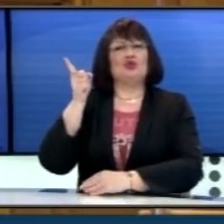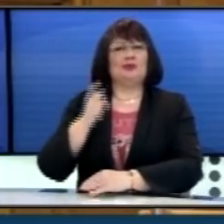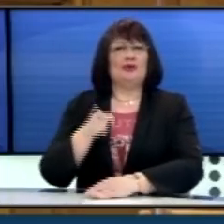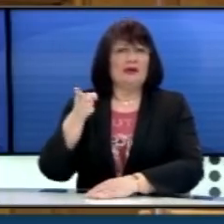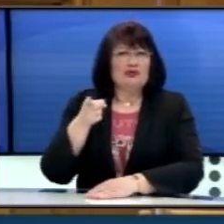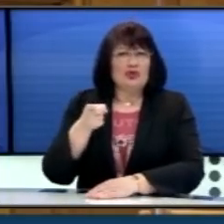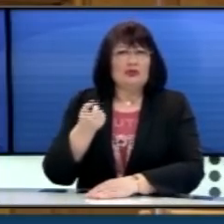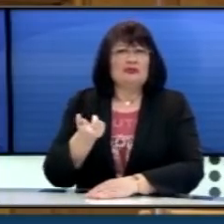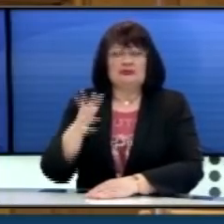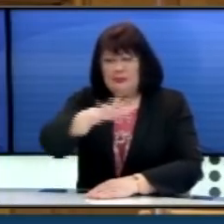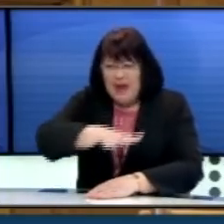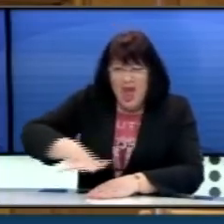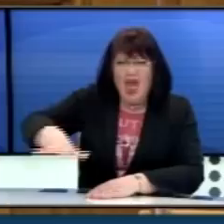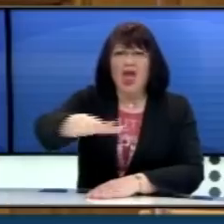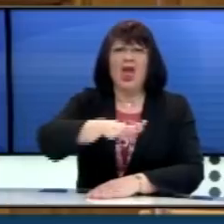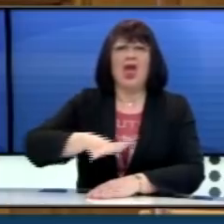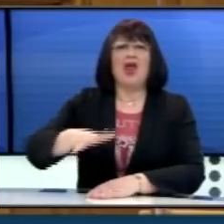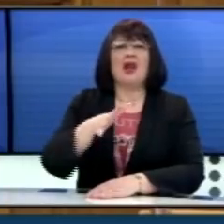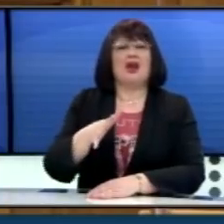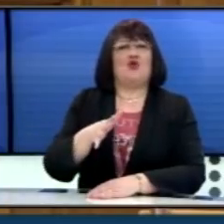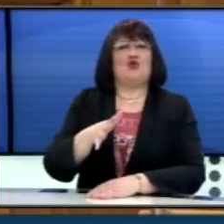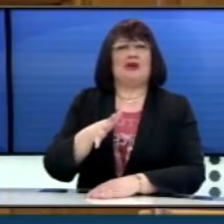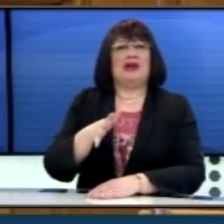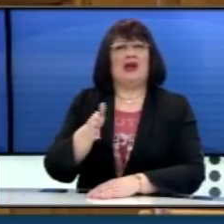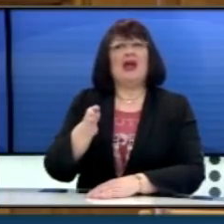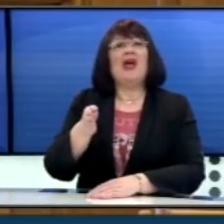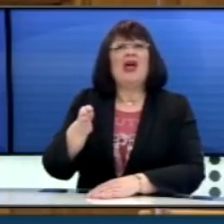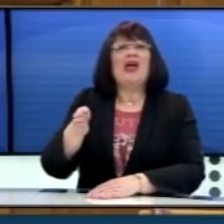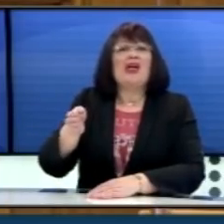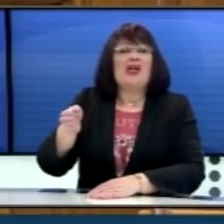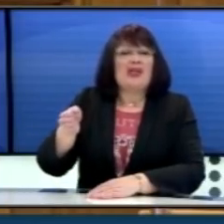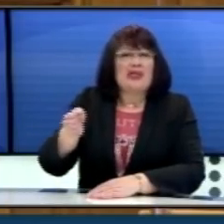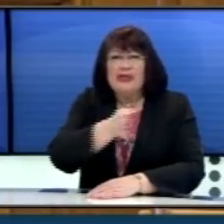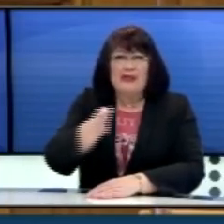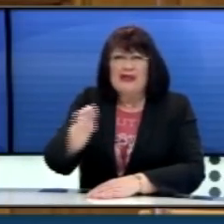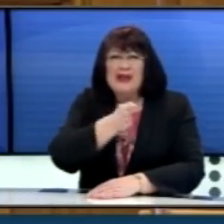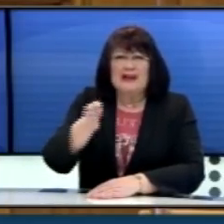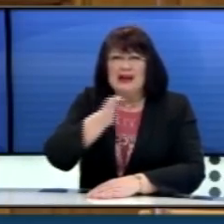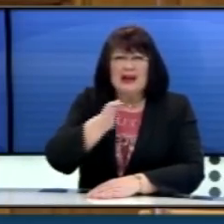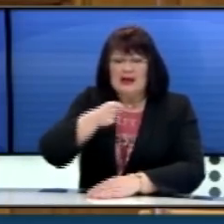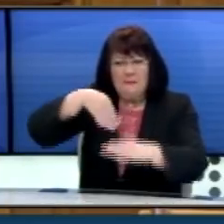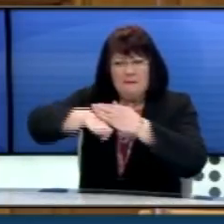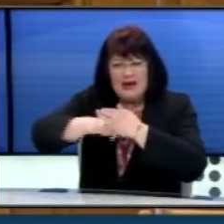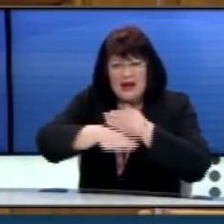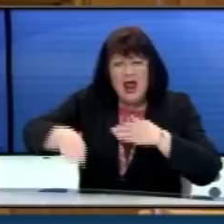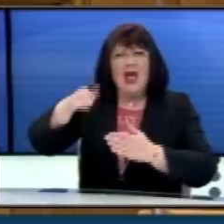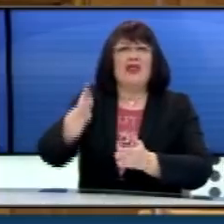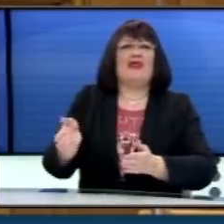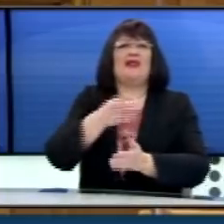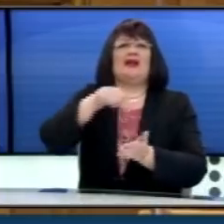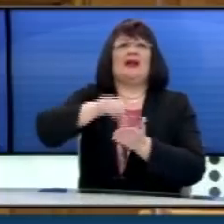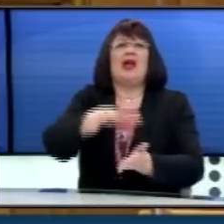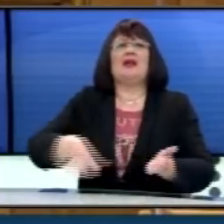που καλύπτει την ευρύτερη περιοχή της Δυτικής Αττικής και του Πειραιά με μεγάλες βιομηχανικές ζώνες. Ξέρετε ποιο